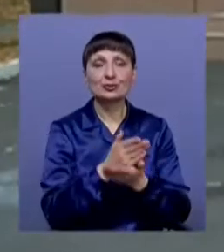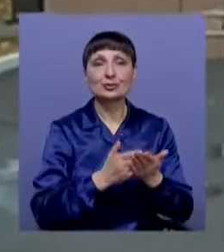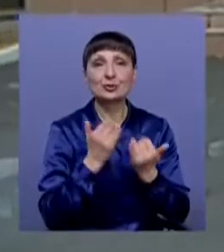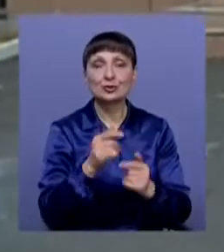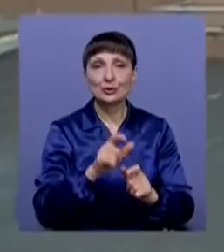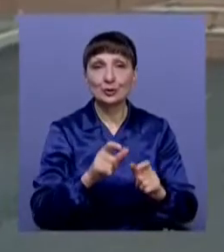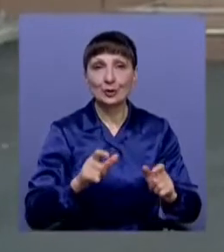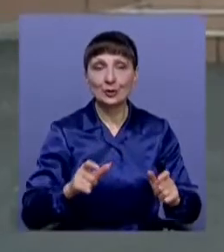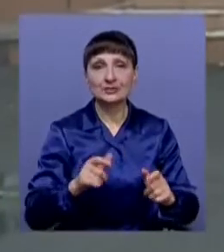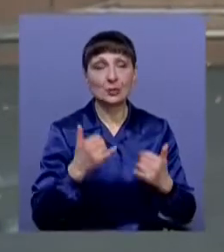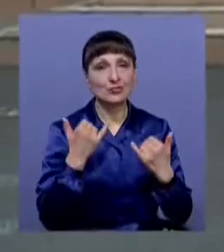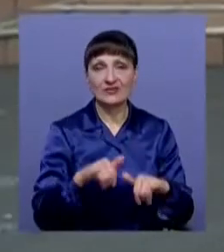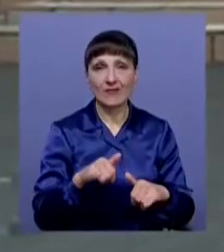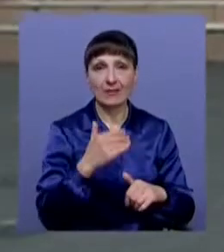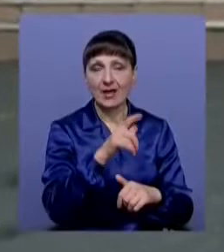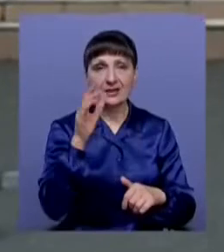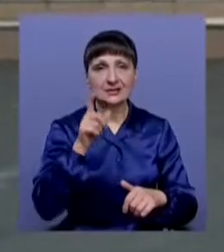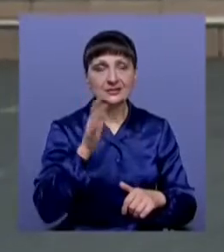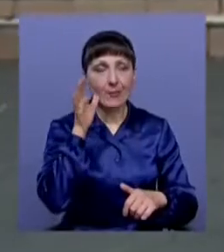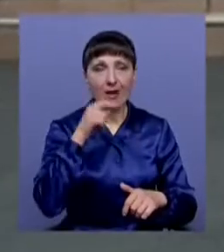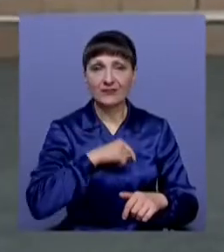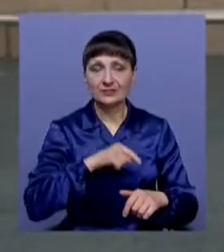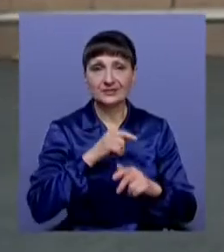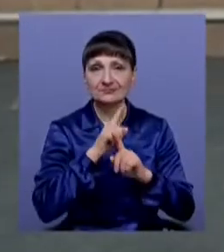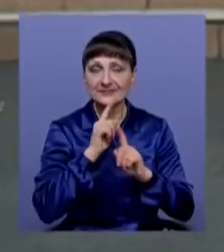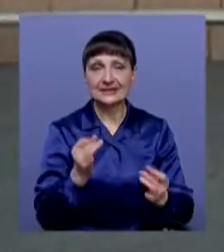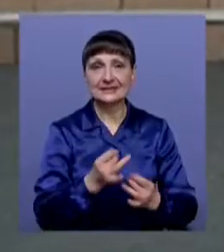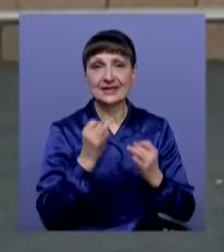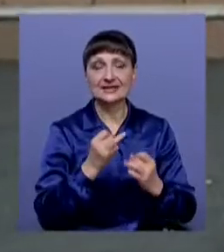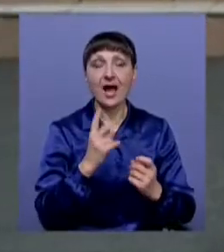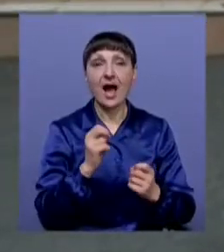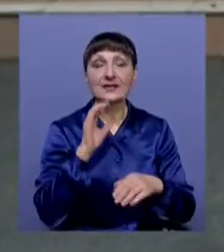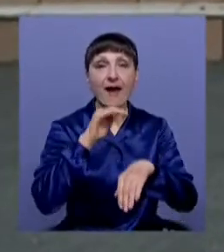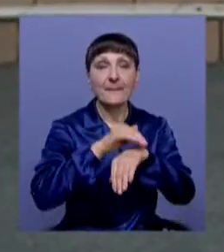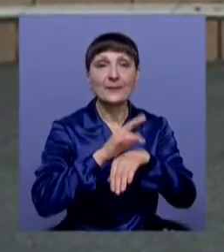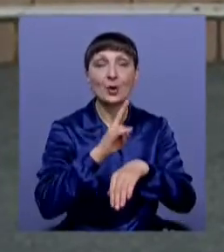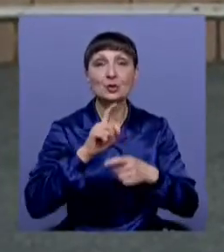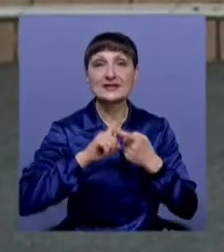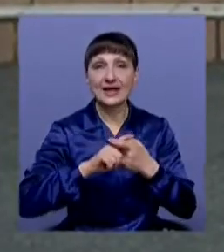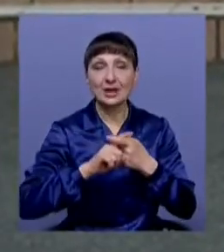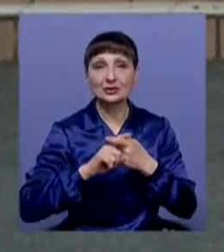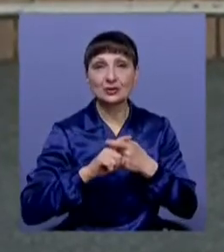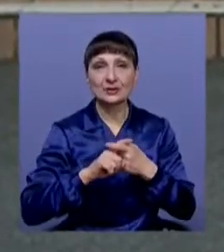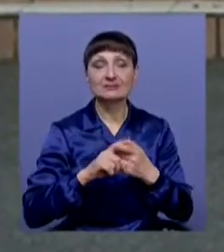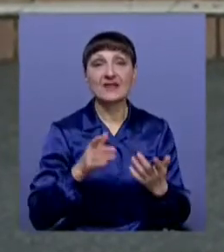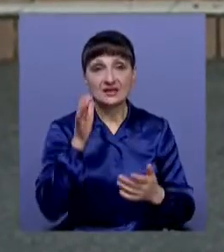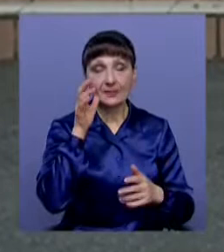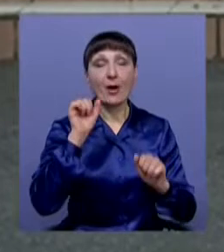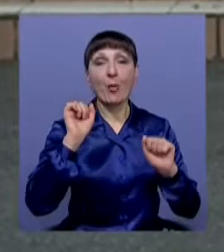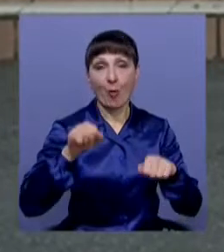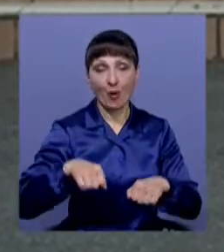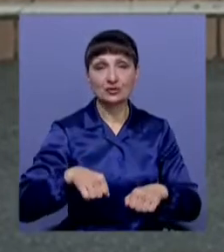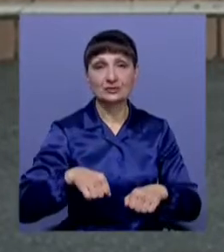день не перестают нас удивлять. Решение такой сложной задачи, как выявление зараженных коронавирусной инфекцией, оказывается по зубам нашим четвероногим